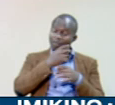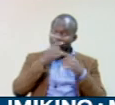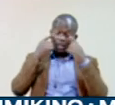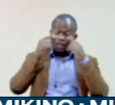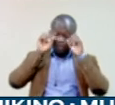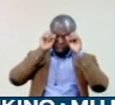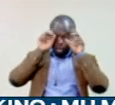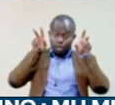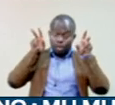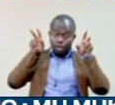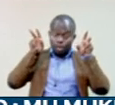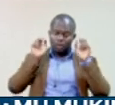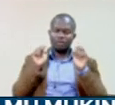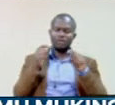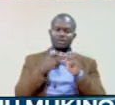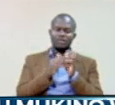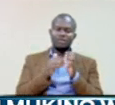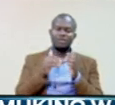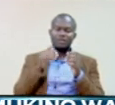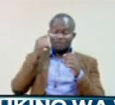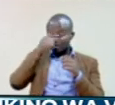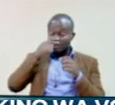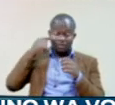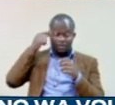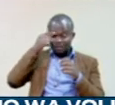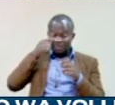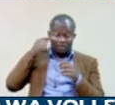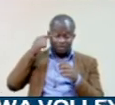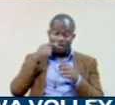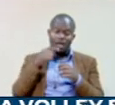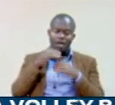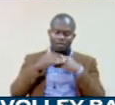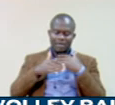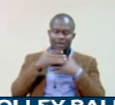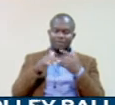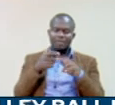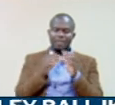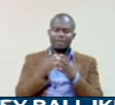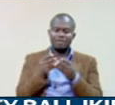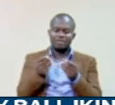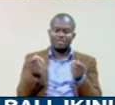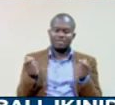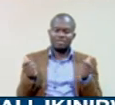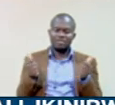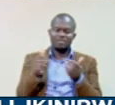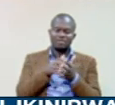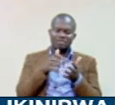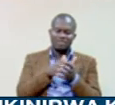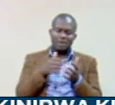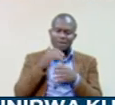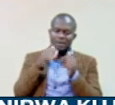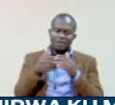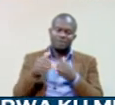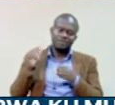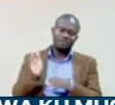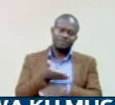aba yaturumbutse kandi akagira ibiziga by'amaraso ku ruhu ubundi akanatonyoka uruhu n'amagaragamba bikavaho